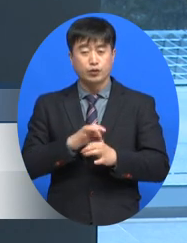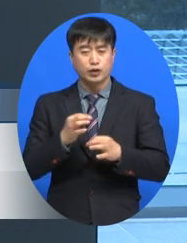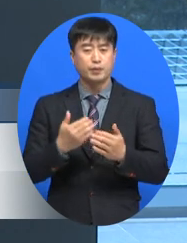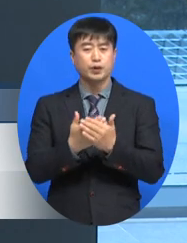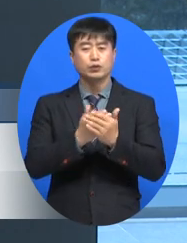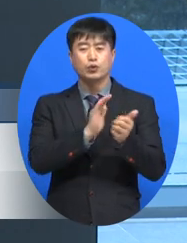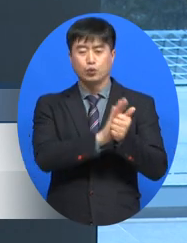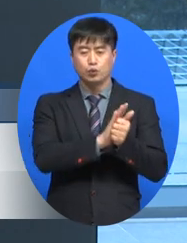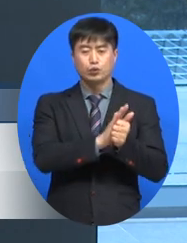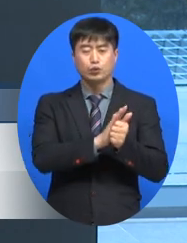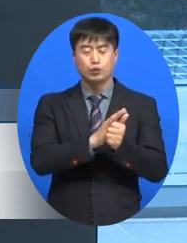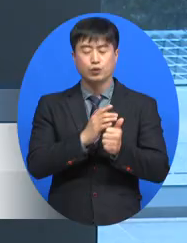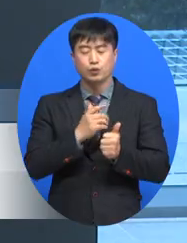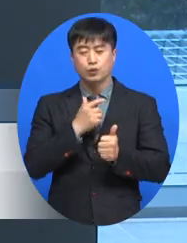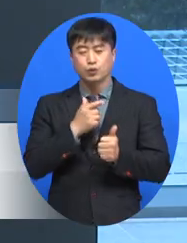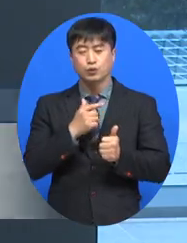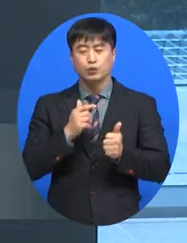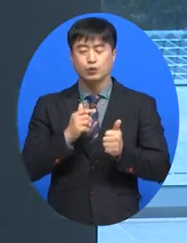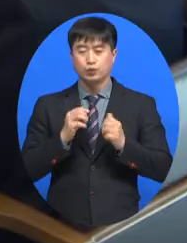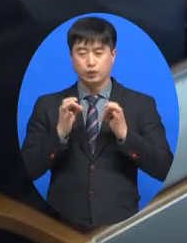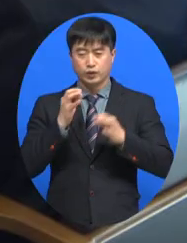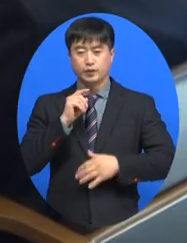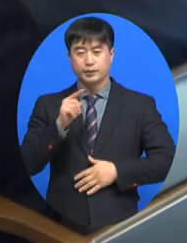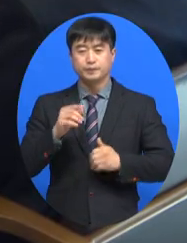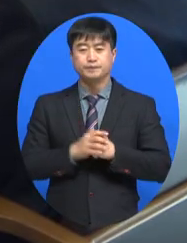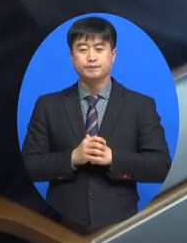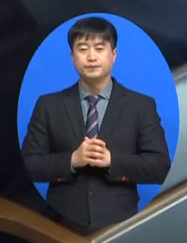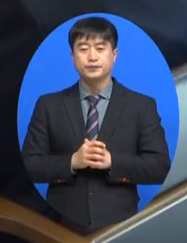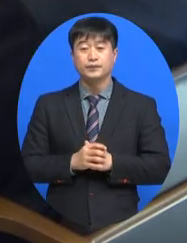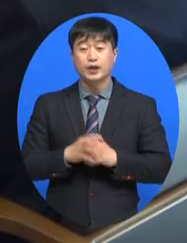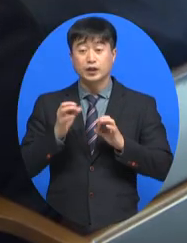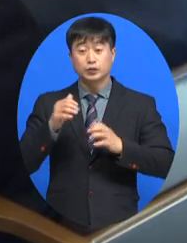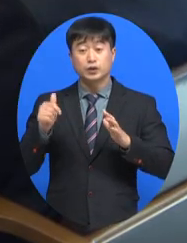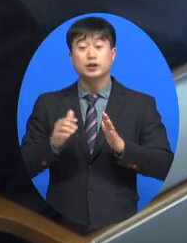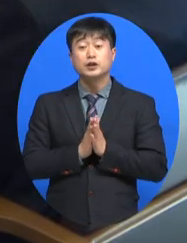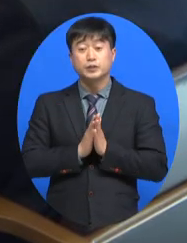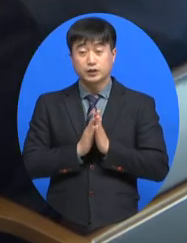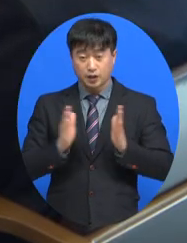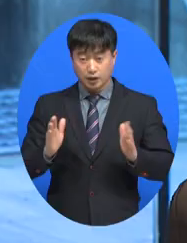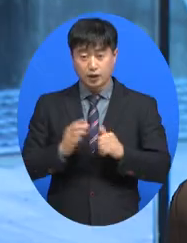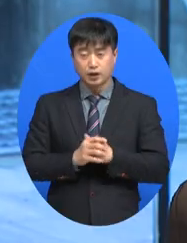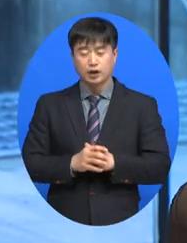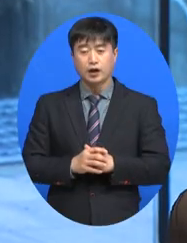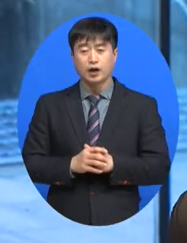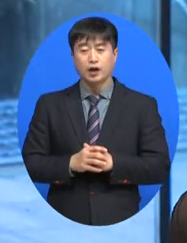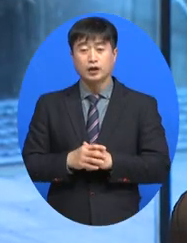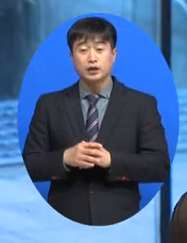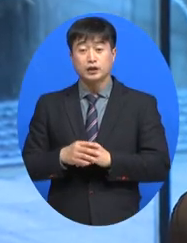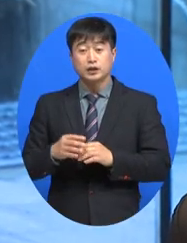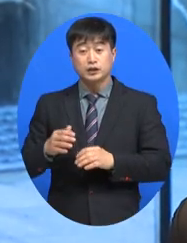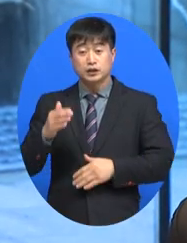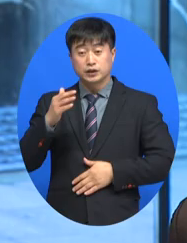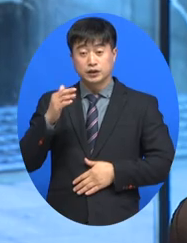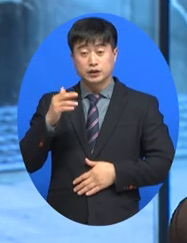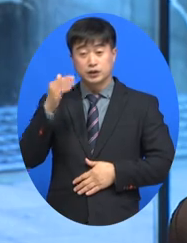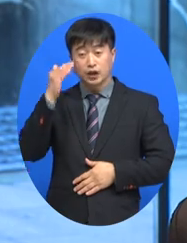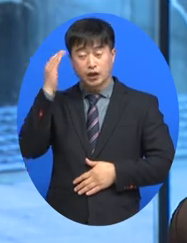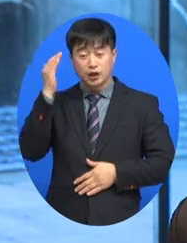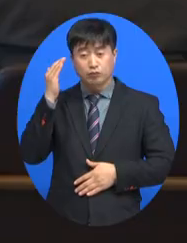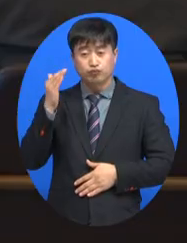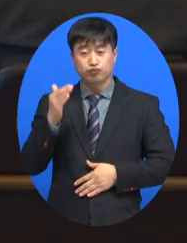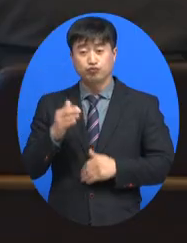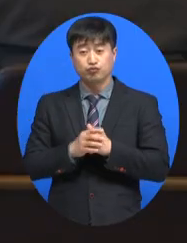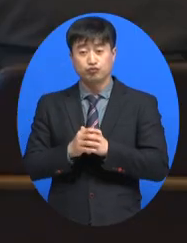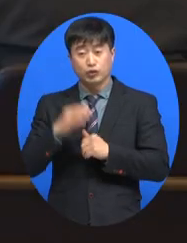경제 발전에 도움이 될 수 있도록 노력 많이 하겠습니다. 김 지사는 이번을 시작으로 주한 외국 상공회의소 대표들과의